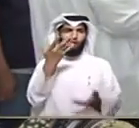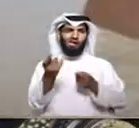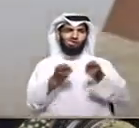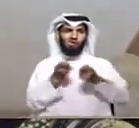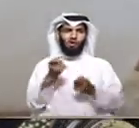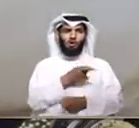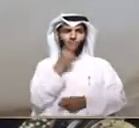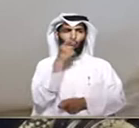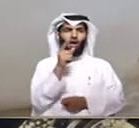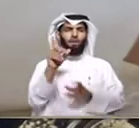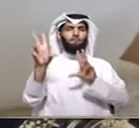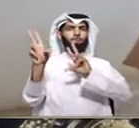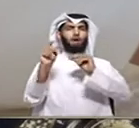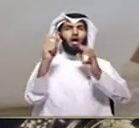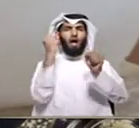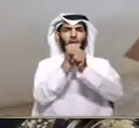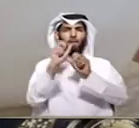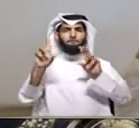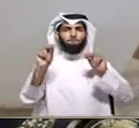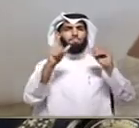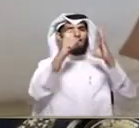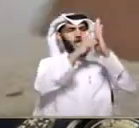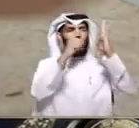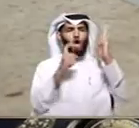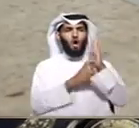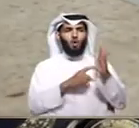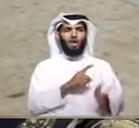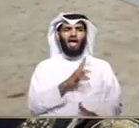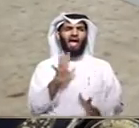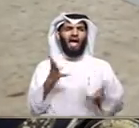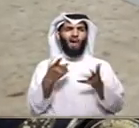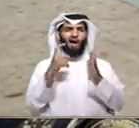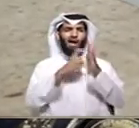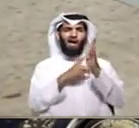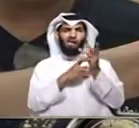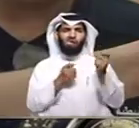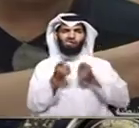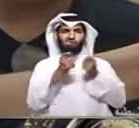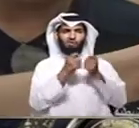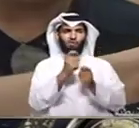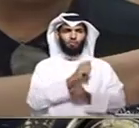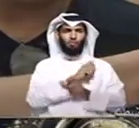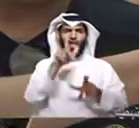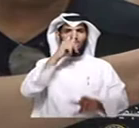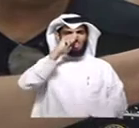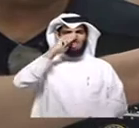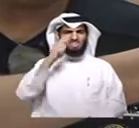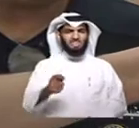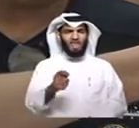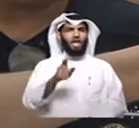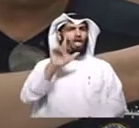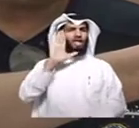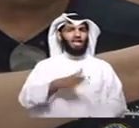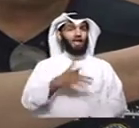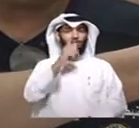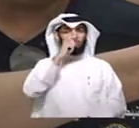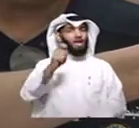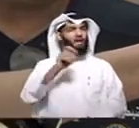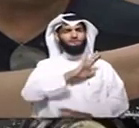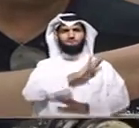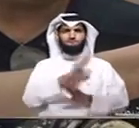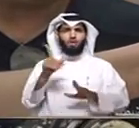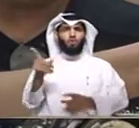معها وفق الإجراءات القانونية. أي خلل بالمزاد راح تكون عقوبته المخالفة